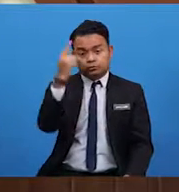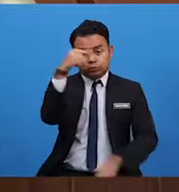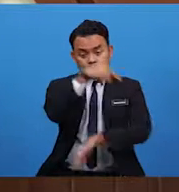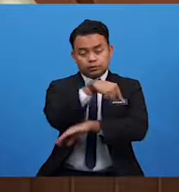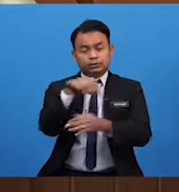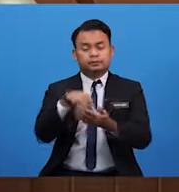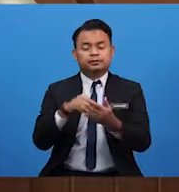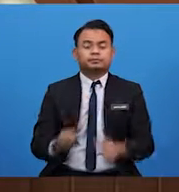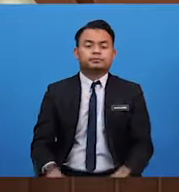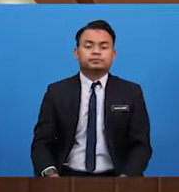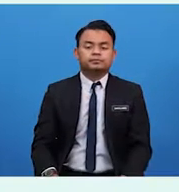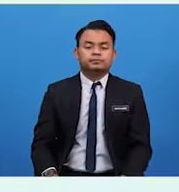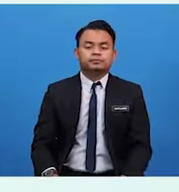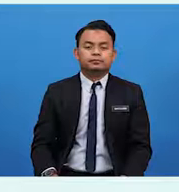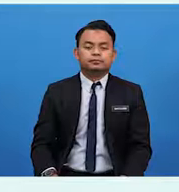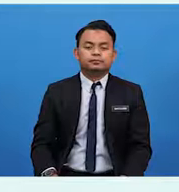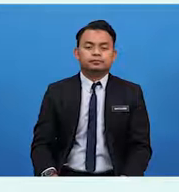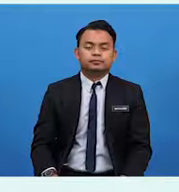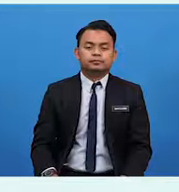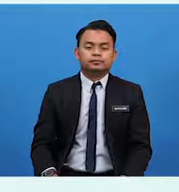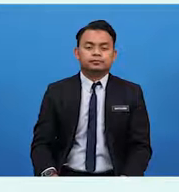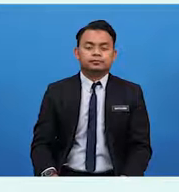pada hari ini.